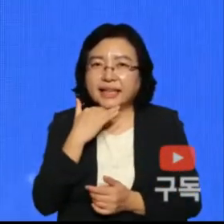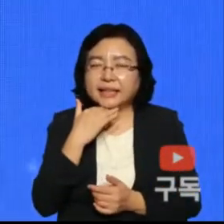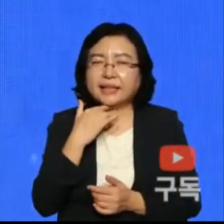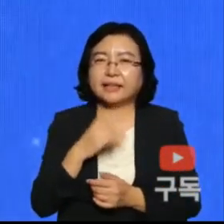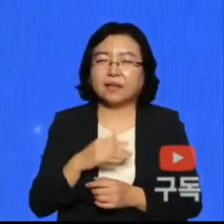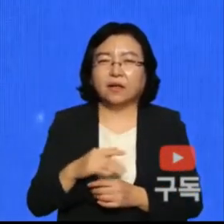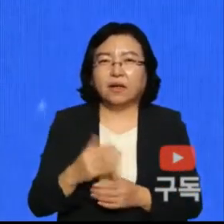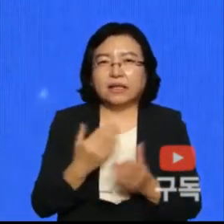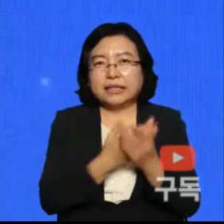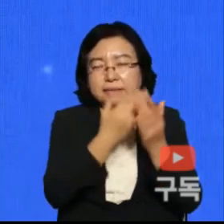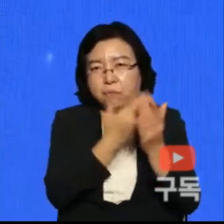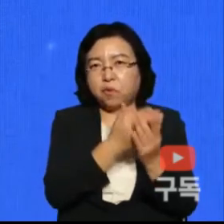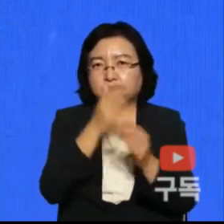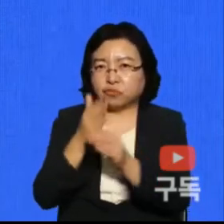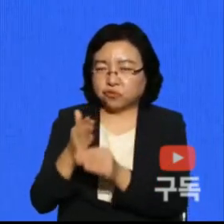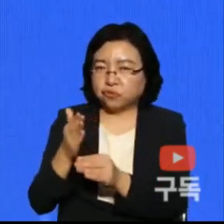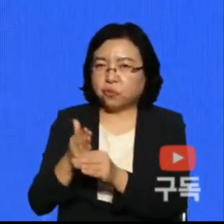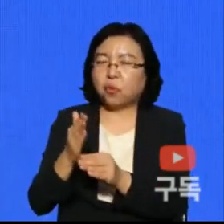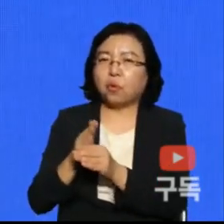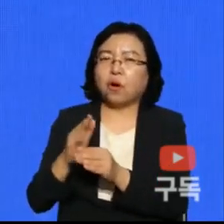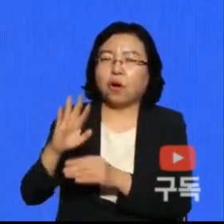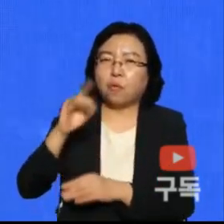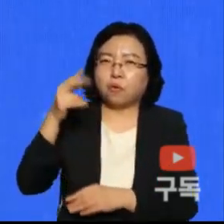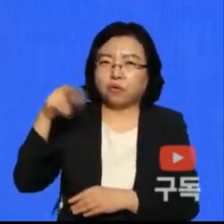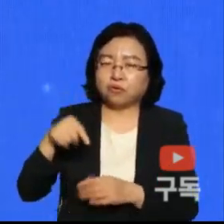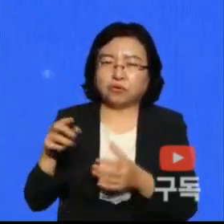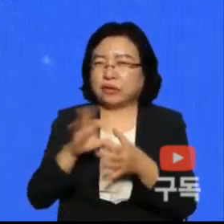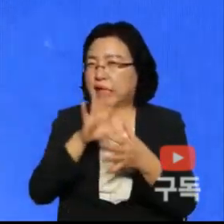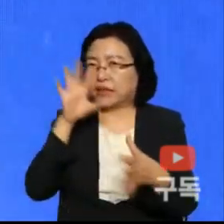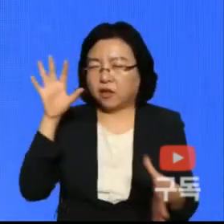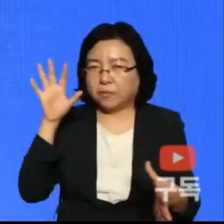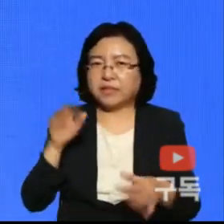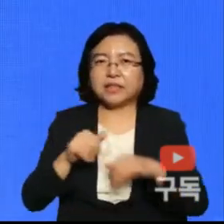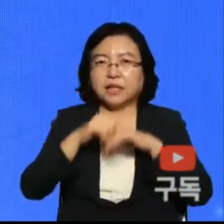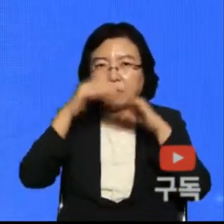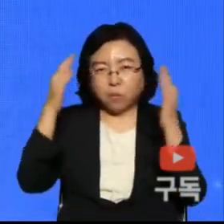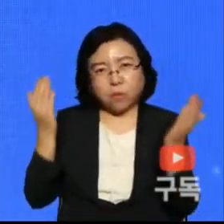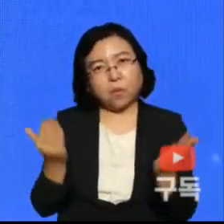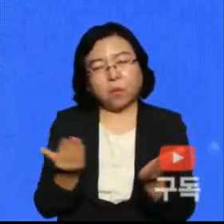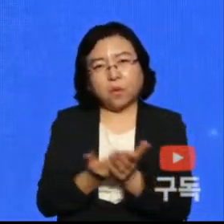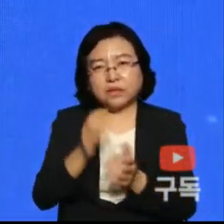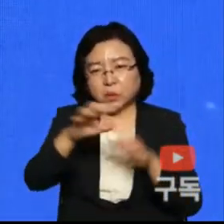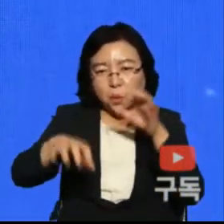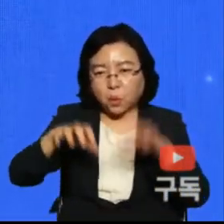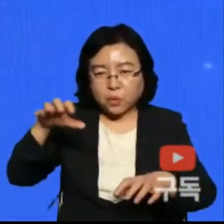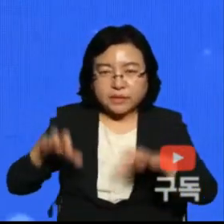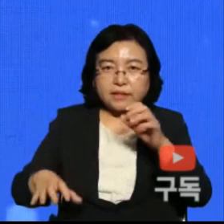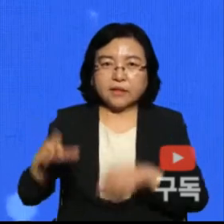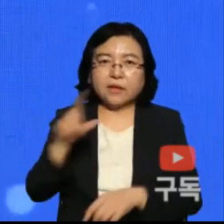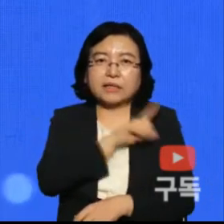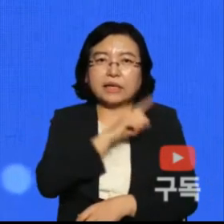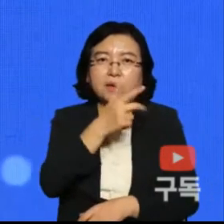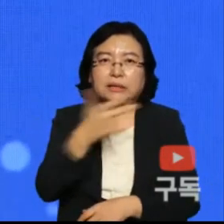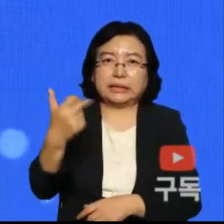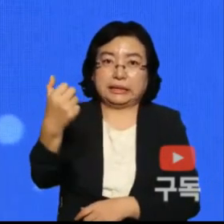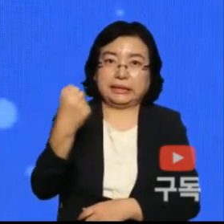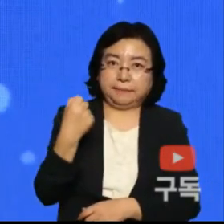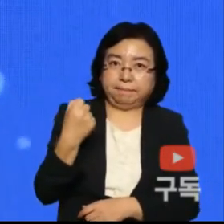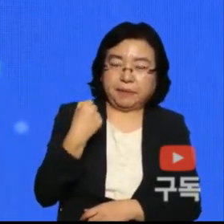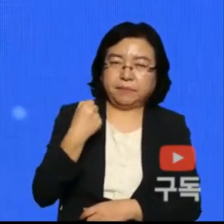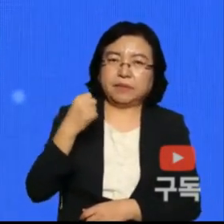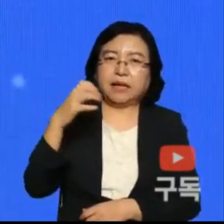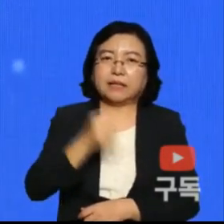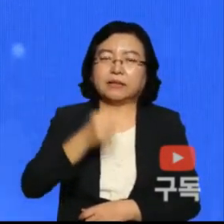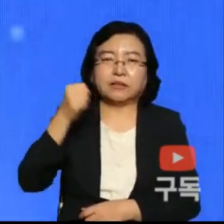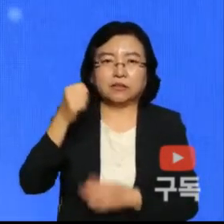중도 보수 칼을 거 없이 모든 진영에서 가장 큰 경쟁력 가진 후보 압도적